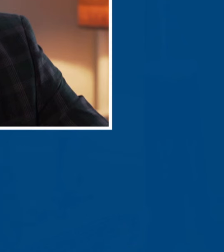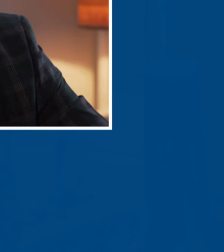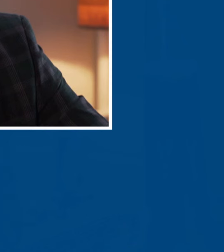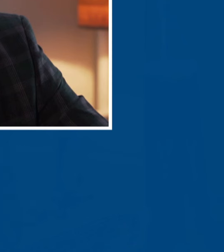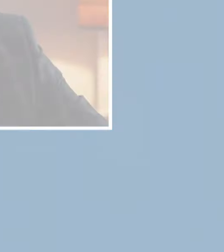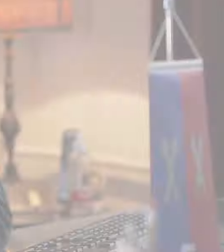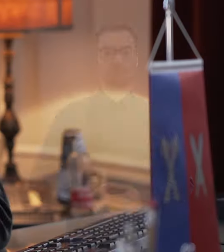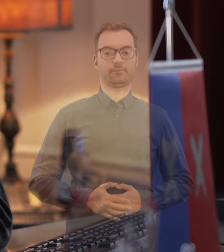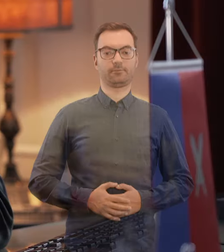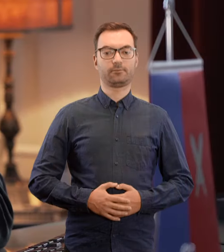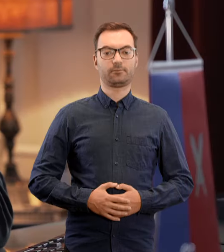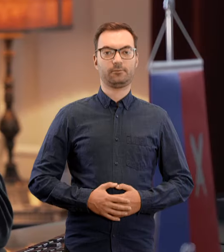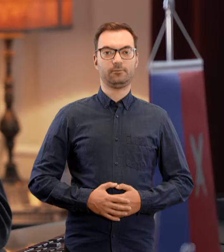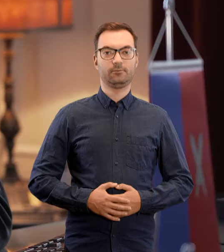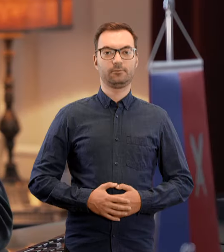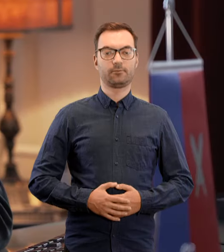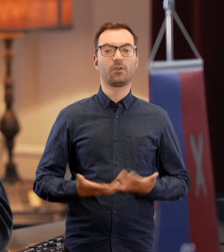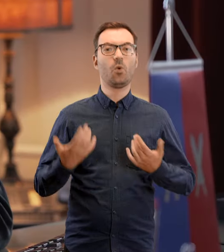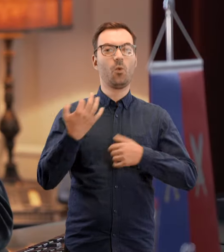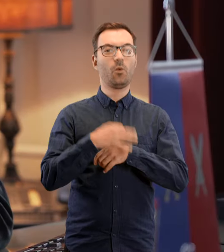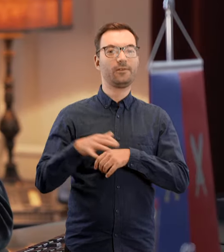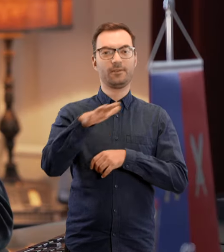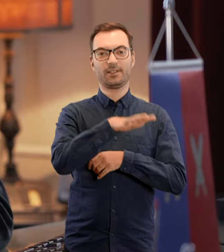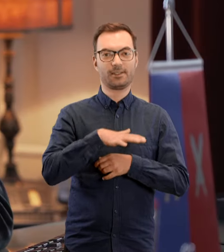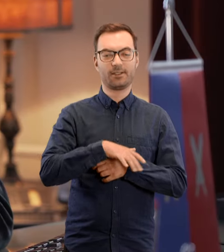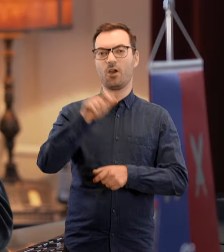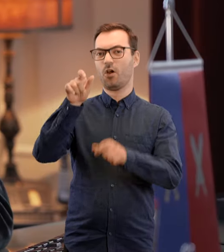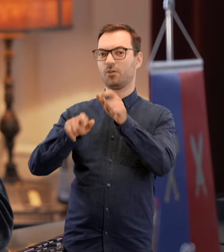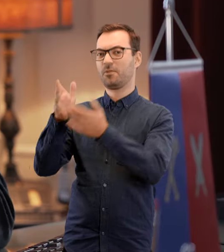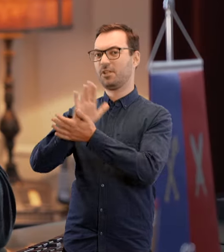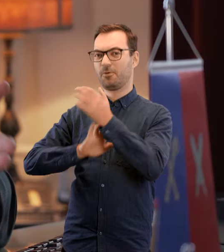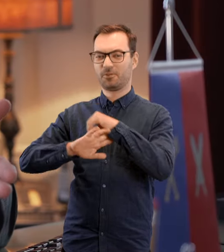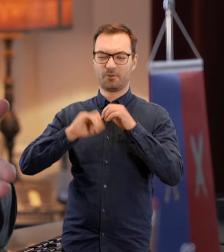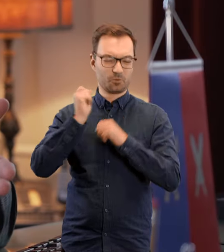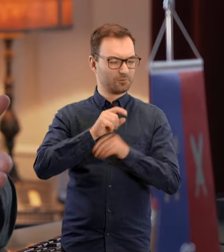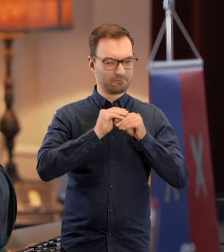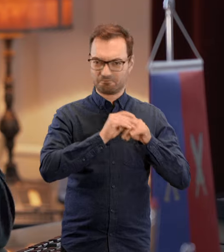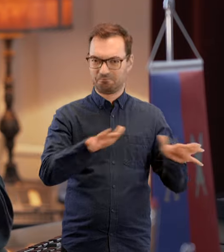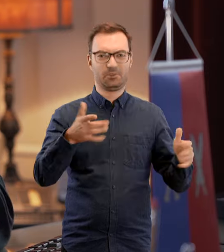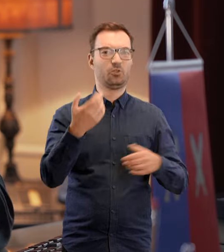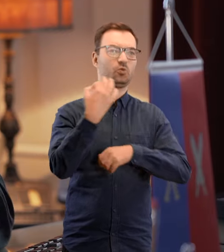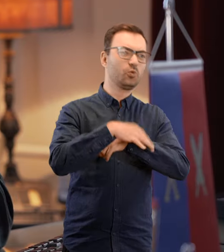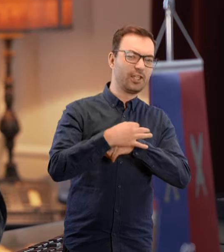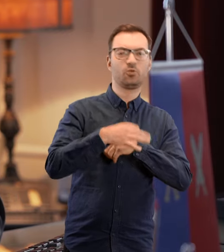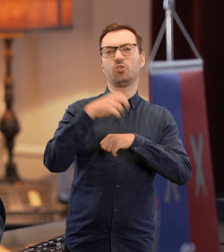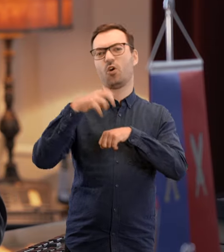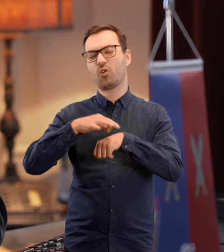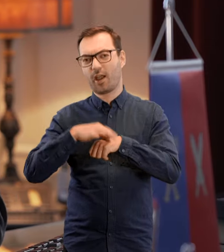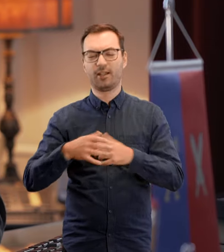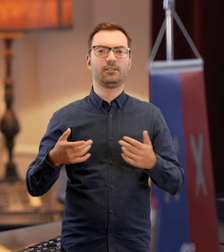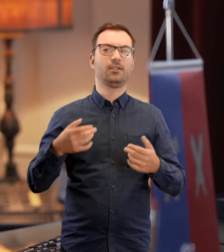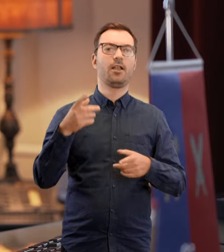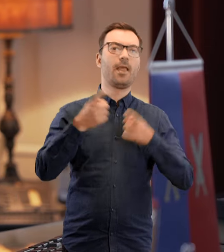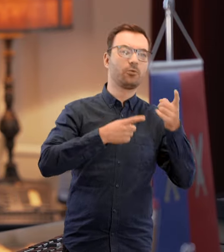Krakowie. W życiu uczelni osoby z niepełnosprawnościami spotykamy wśród studentów, doktorantów,